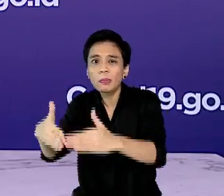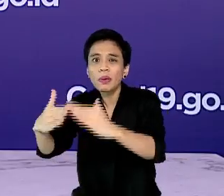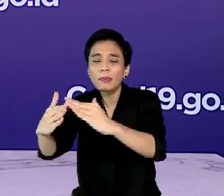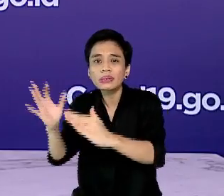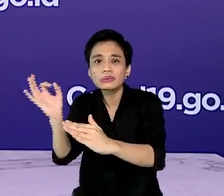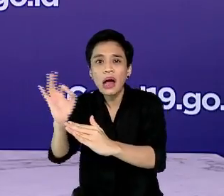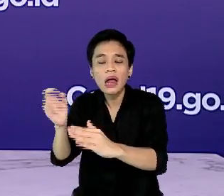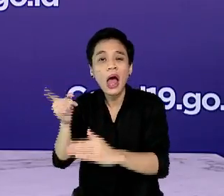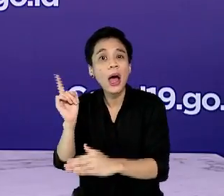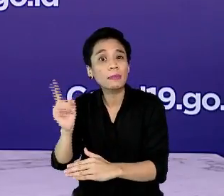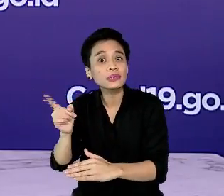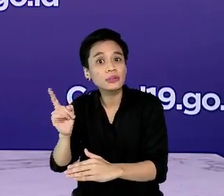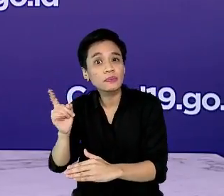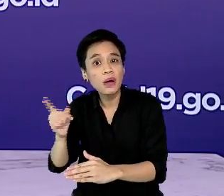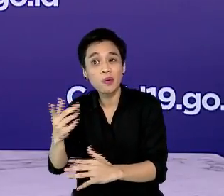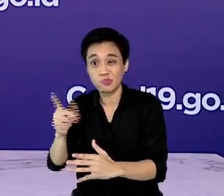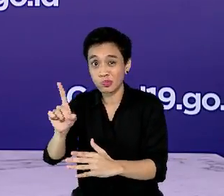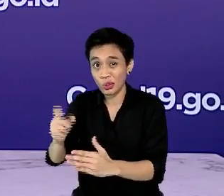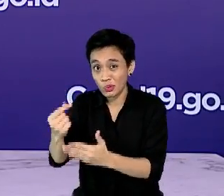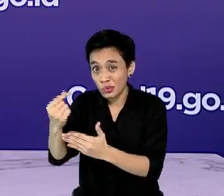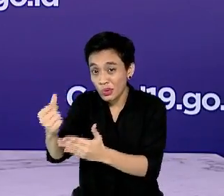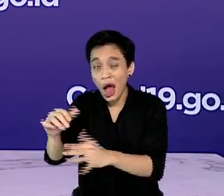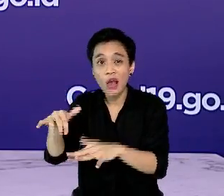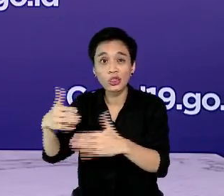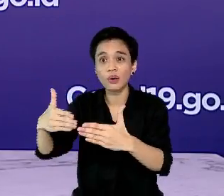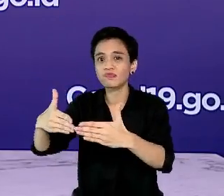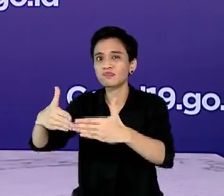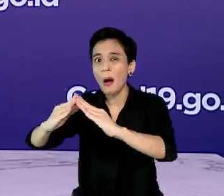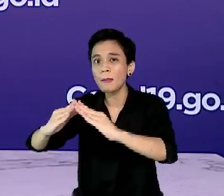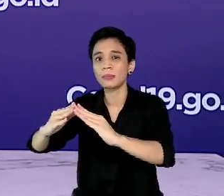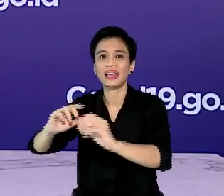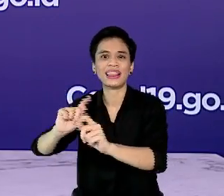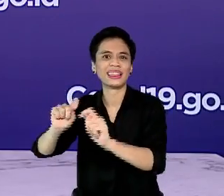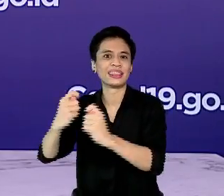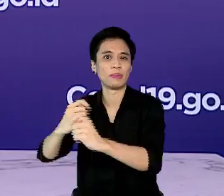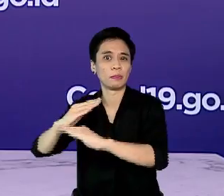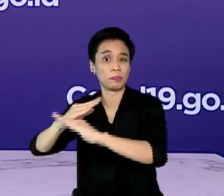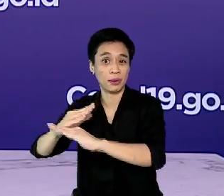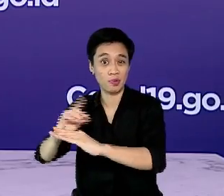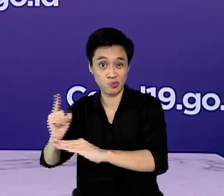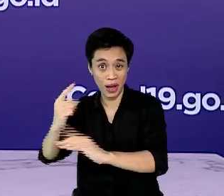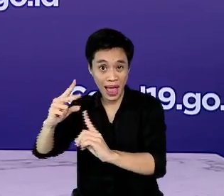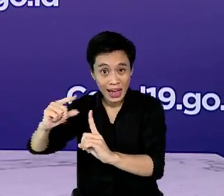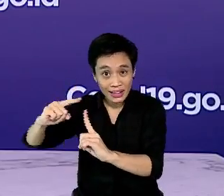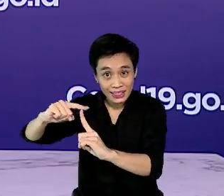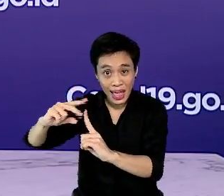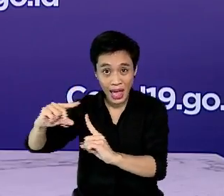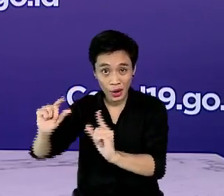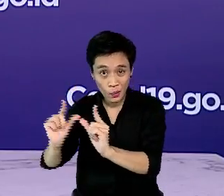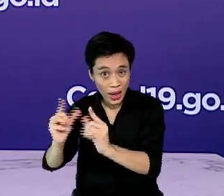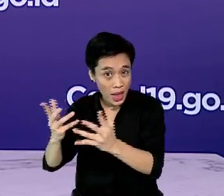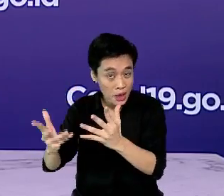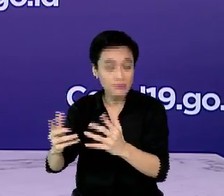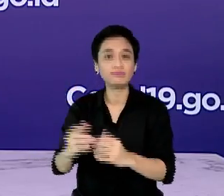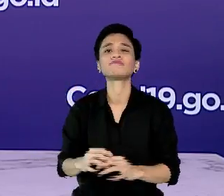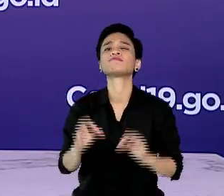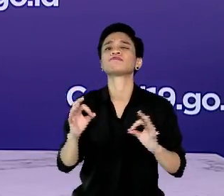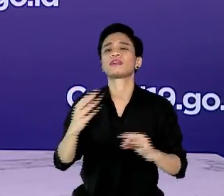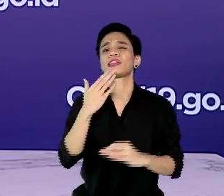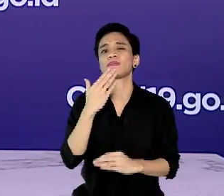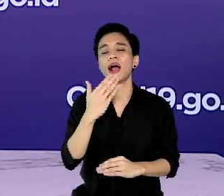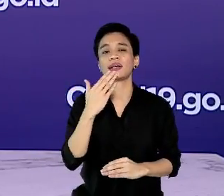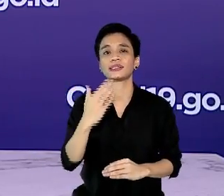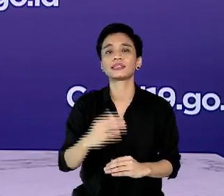posko dibentuk sampai tingkatan RW bahkan RT? Terima kasih. Baik, terima kasih berita1.com. Terkait